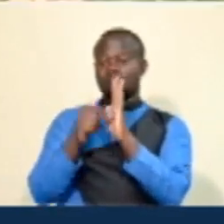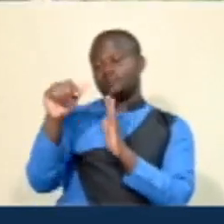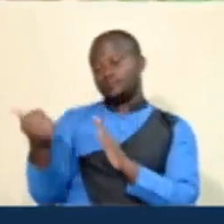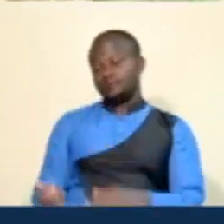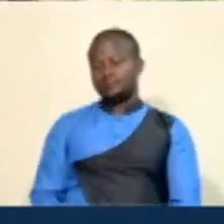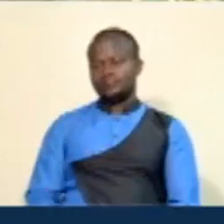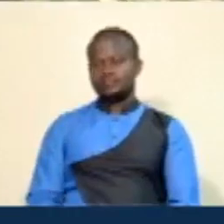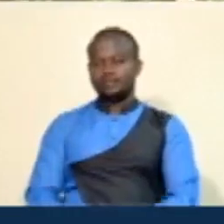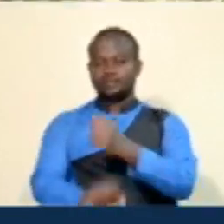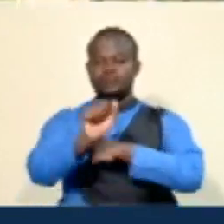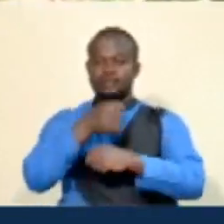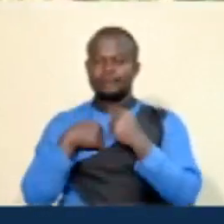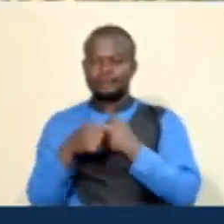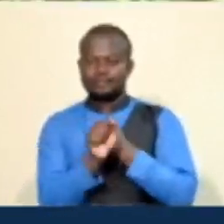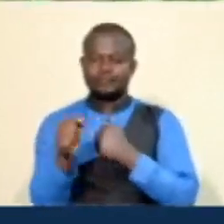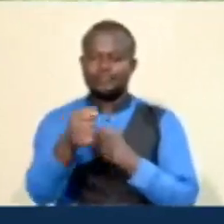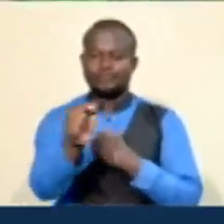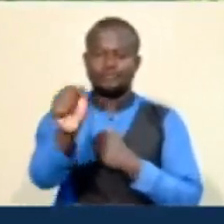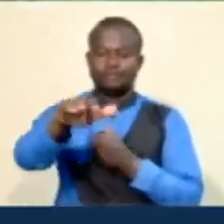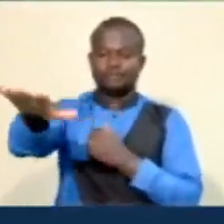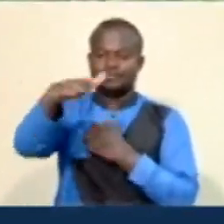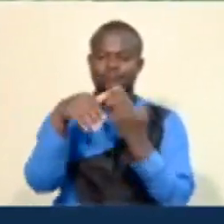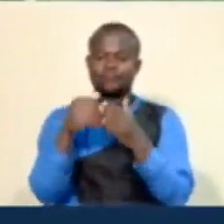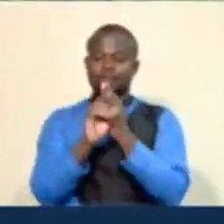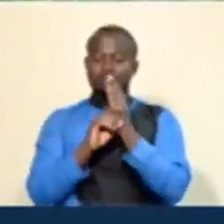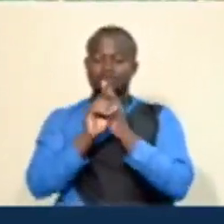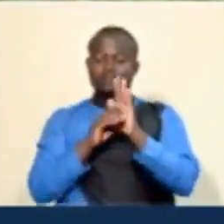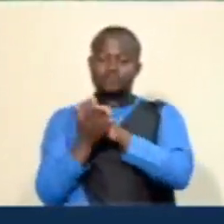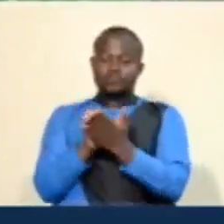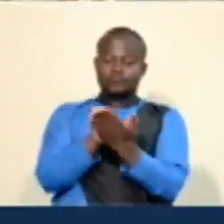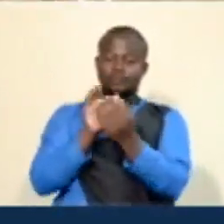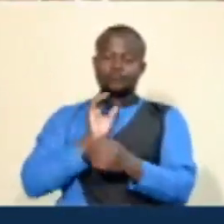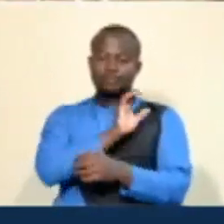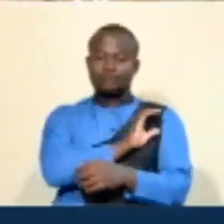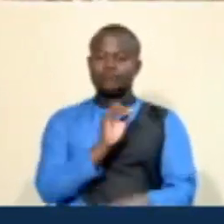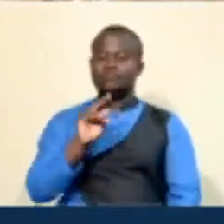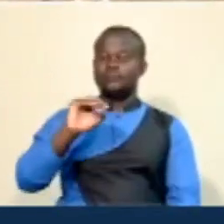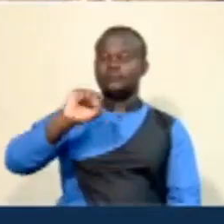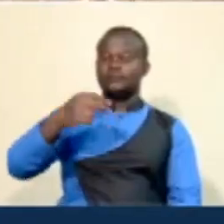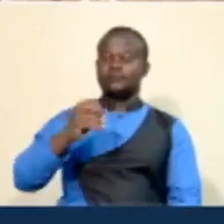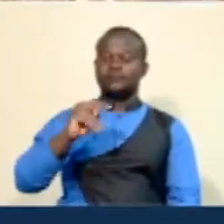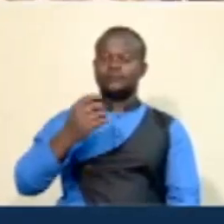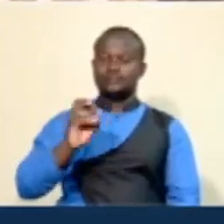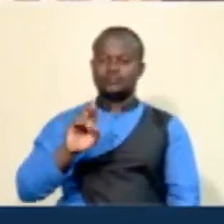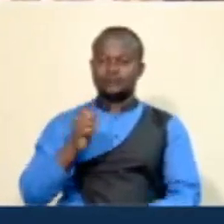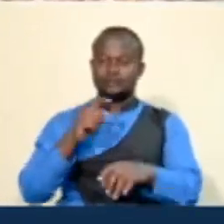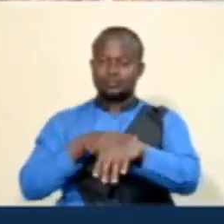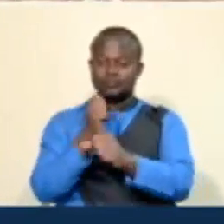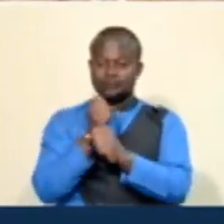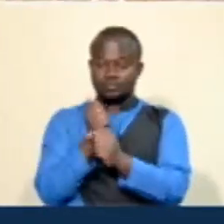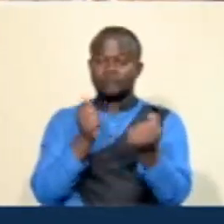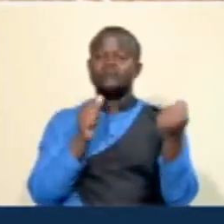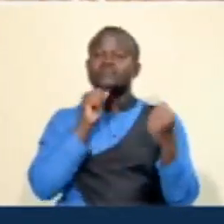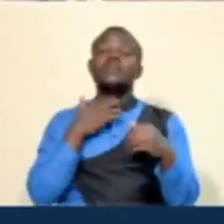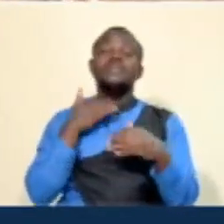bindi. Ibikorwa by'ubukerarugendo ku musozi wa Rubavu akarere kabyeguriye koperative Inshongore, ariko ubwo twakoraga iyi nkuru